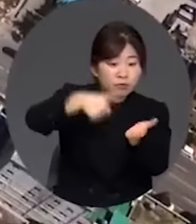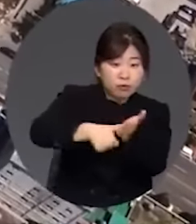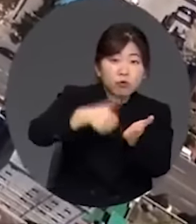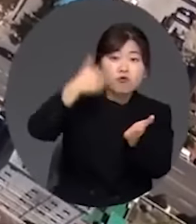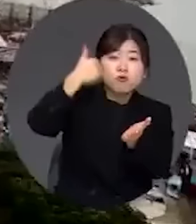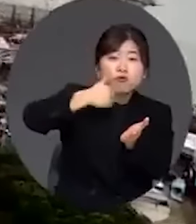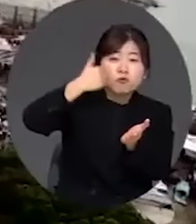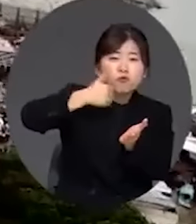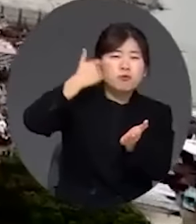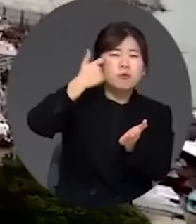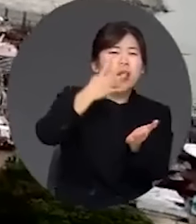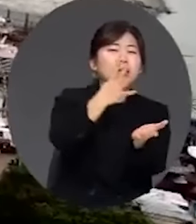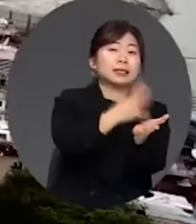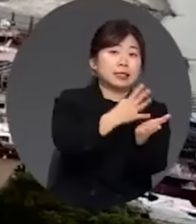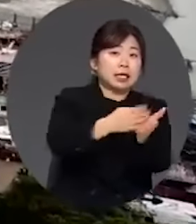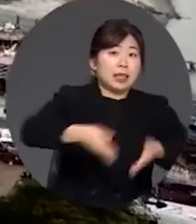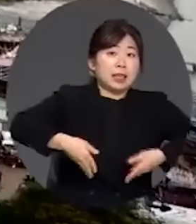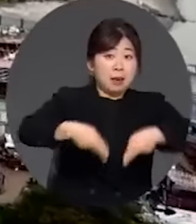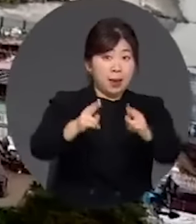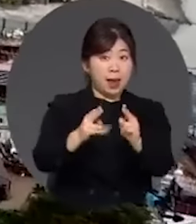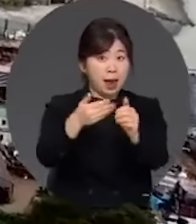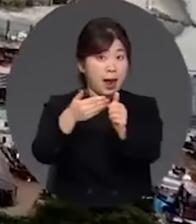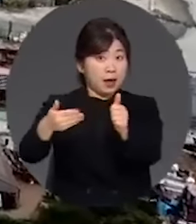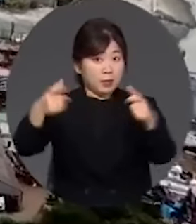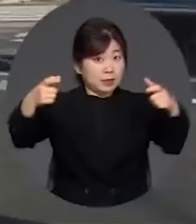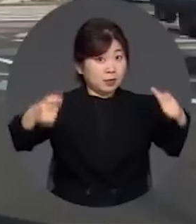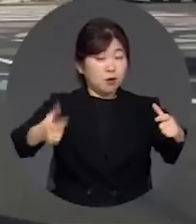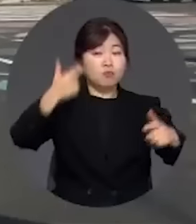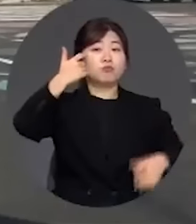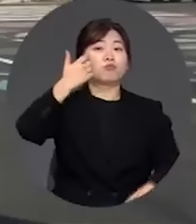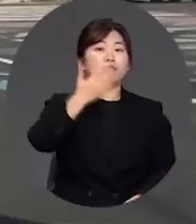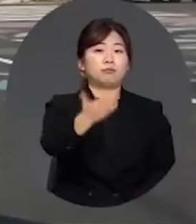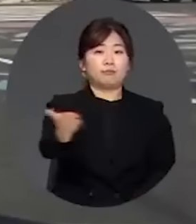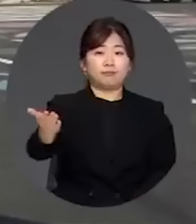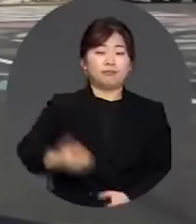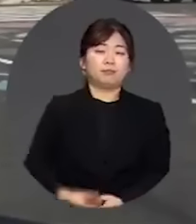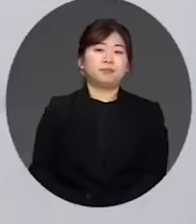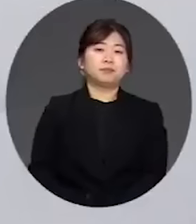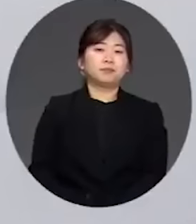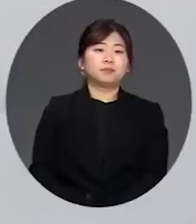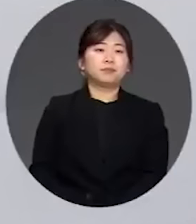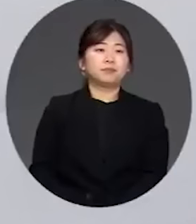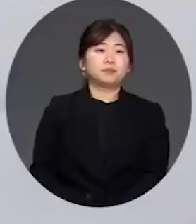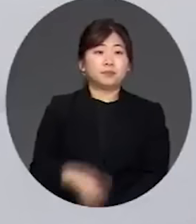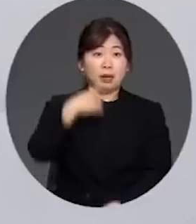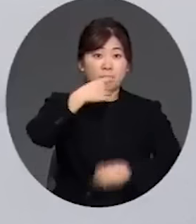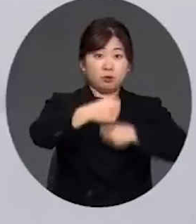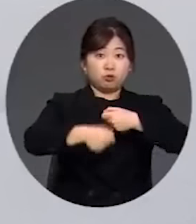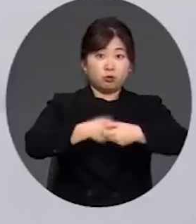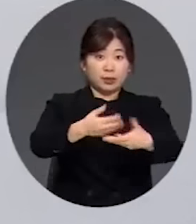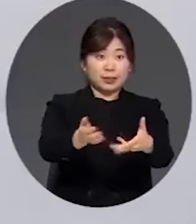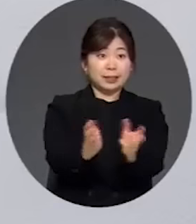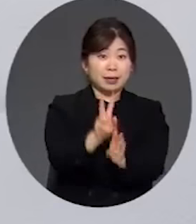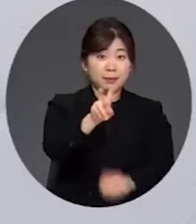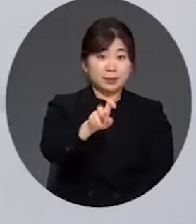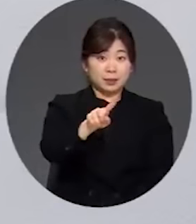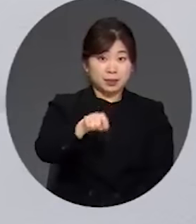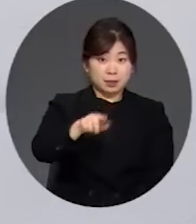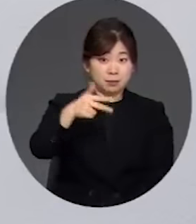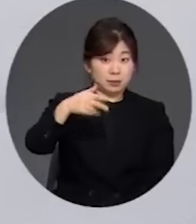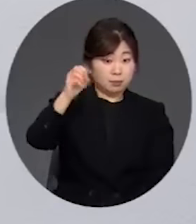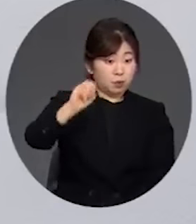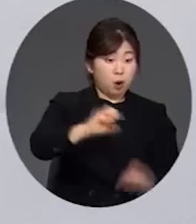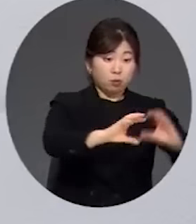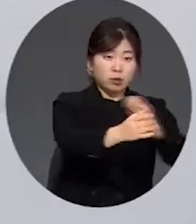투표할지 천시 남해군 하동근 선거구 유권자들에게 물었습니다 더불어민주당 21.7